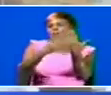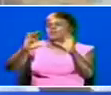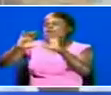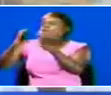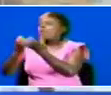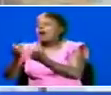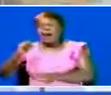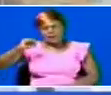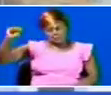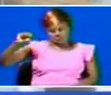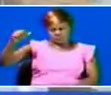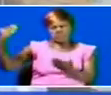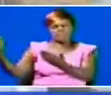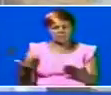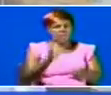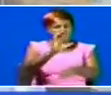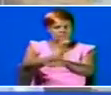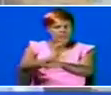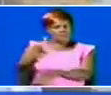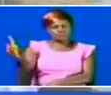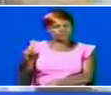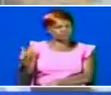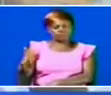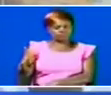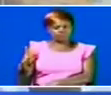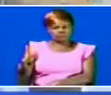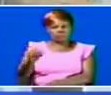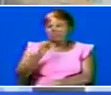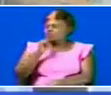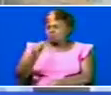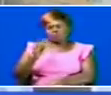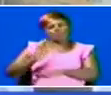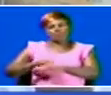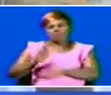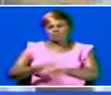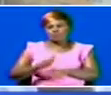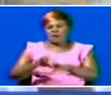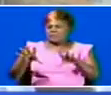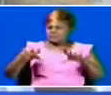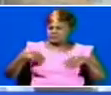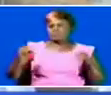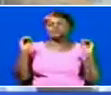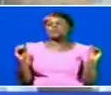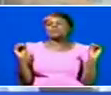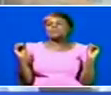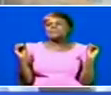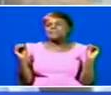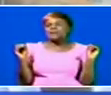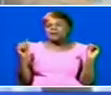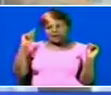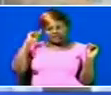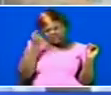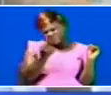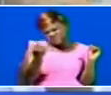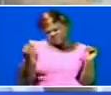the politics, and bring to the church. That is not compromisable, and it cannot be allowed. And I think there are